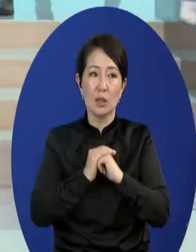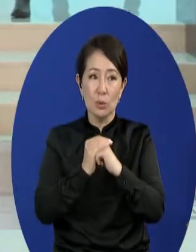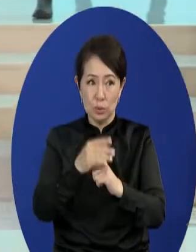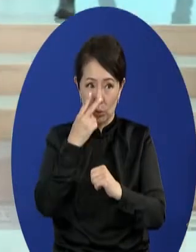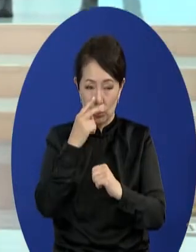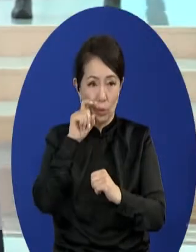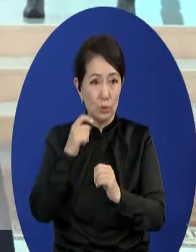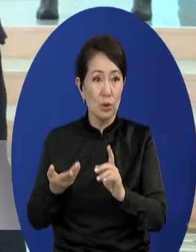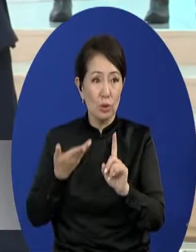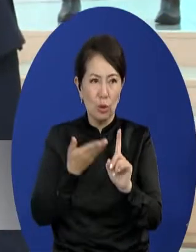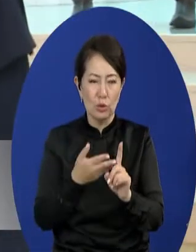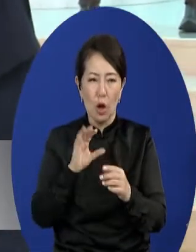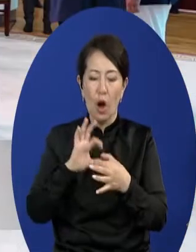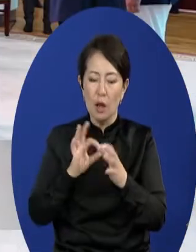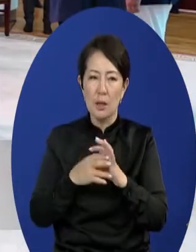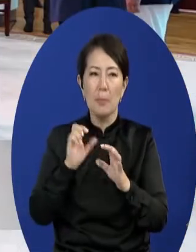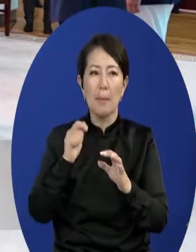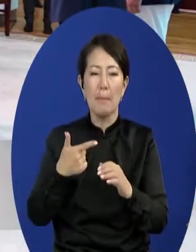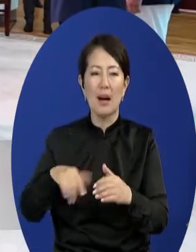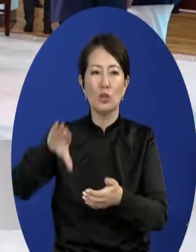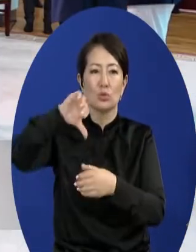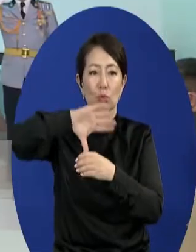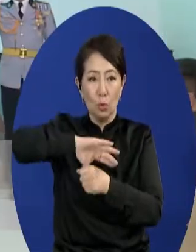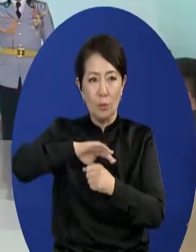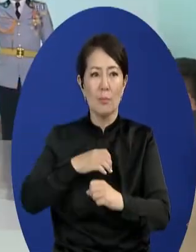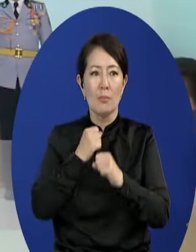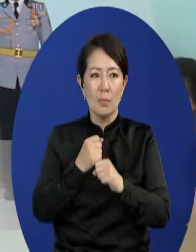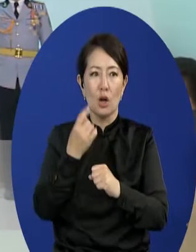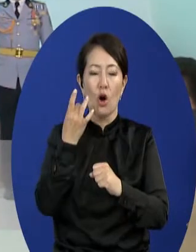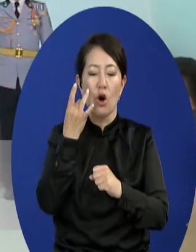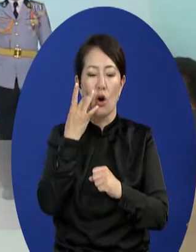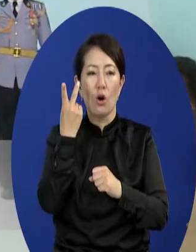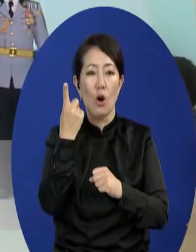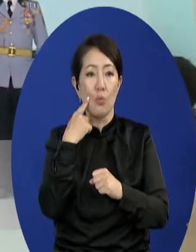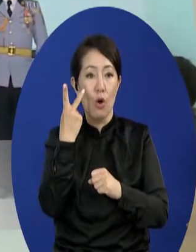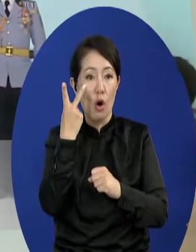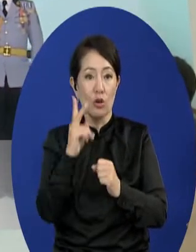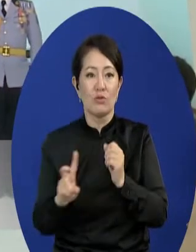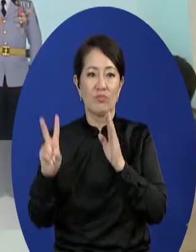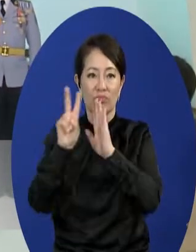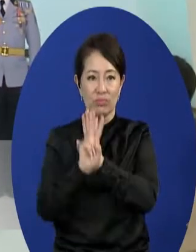Тиймээс манай улс олимпийн багийн тогчаараа эрэгтэй эмэгтэй хоёр тамирчныг томилсон юм.